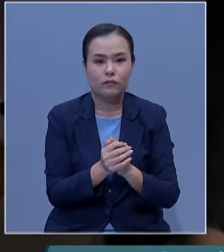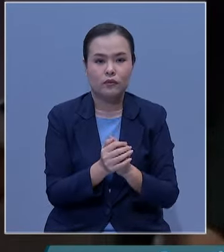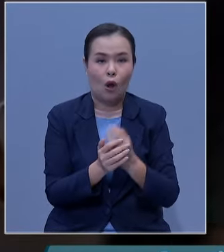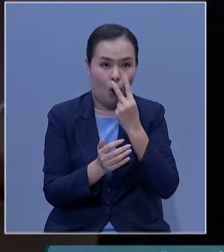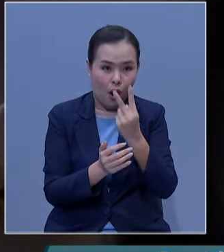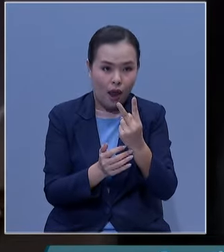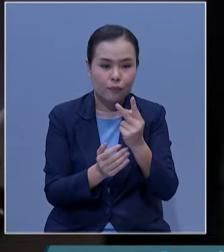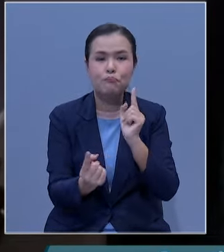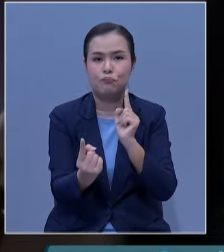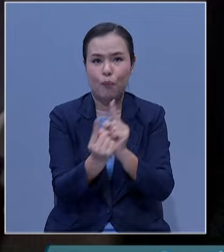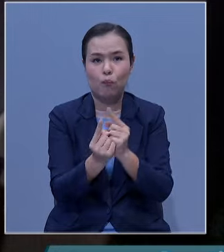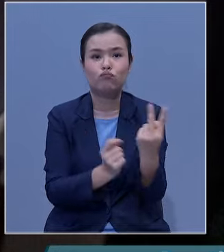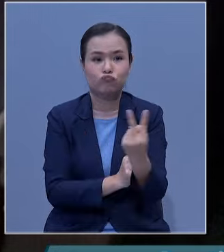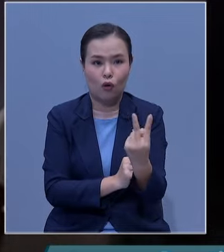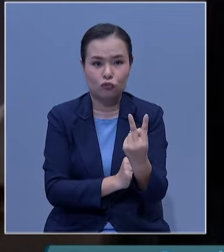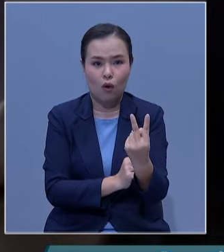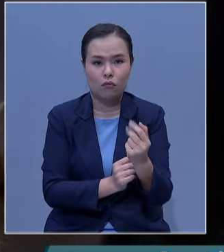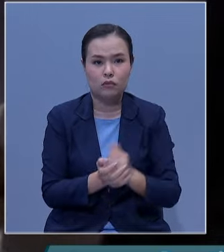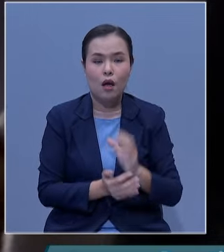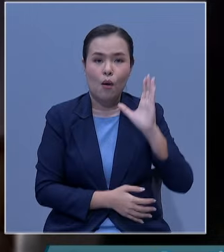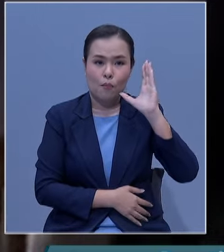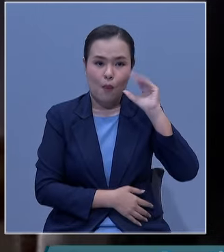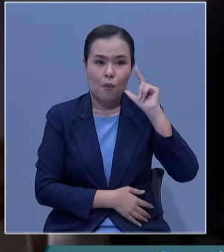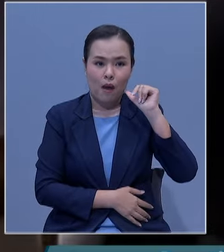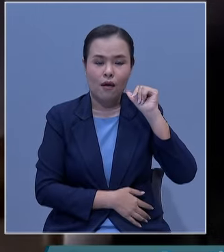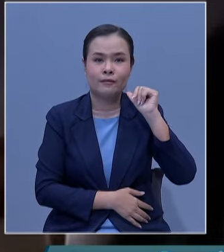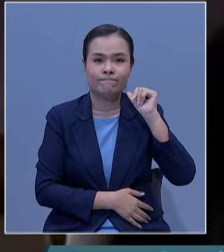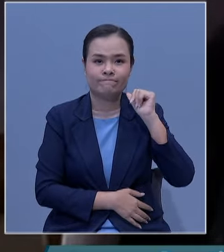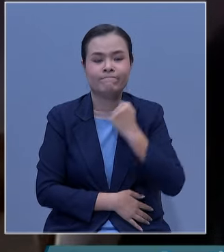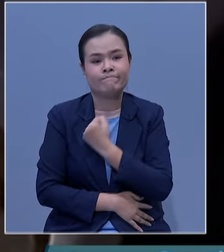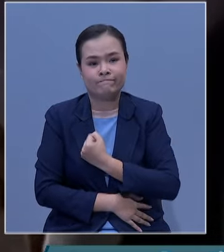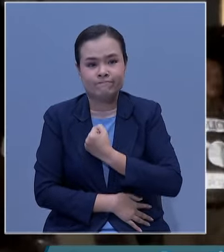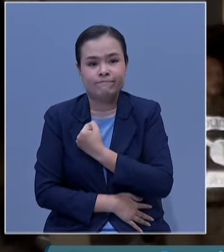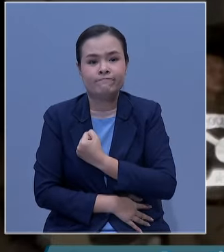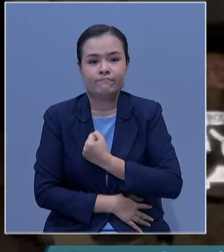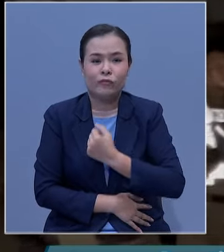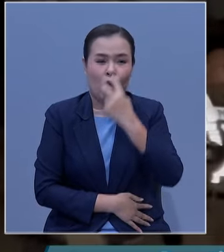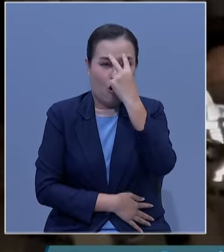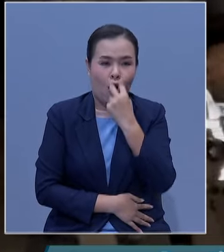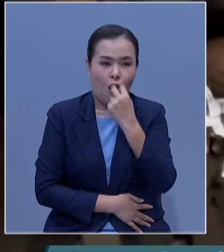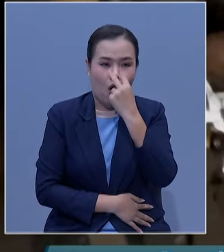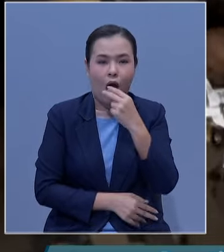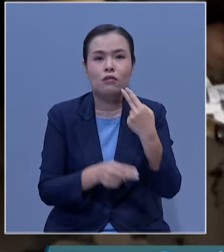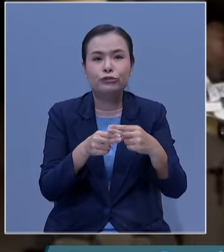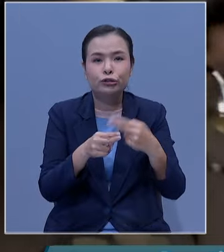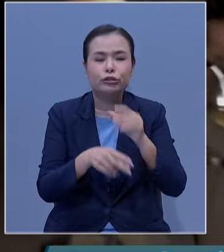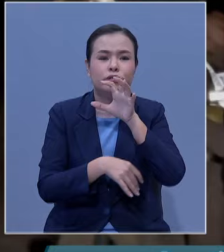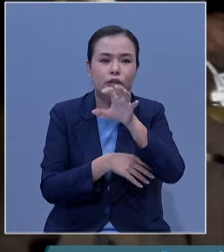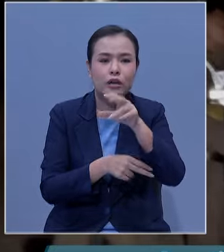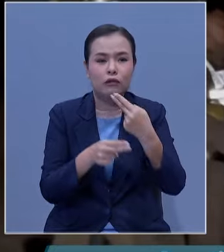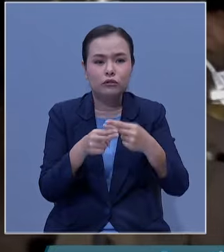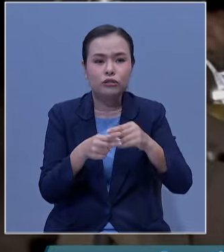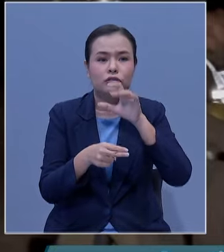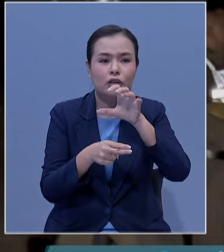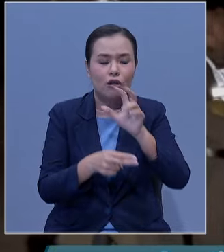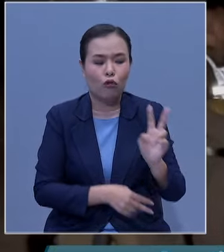บเจอน้องทั้งสองคนโดยผู้ปกครองแน่นอนครับต่างก็เสียใจแล้วก็ร้องไห้เรียกชื่อของลูกชายทั้งสองอยู่ตลอด